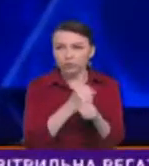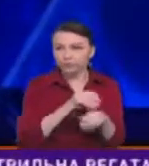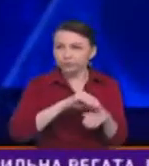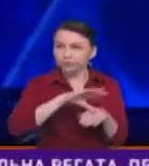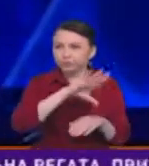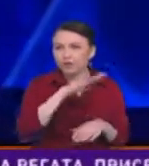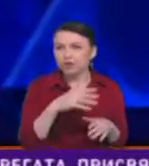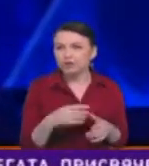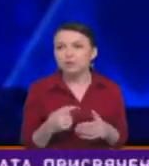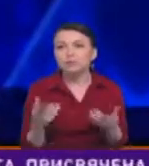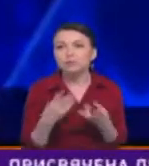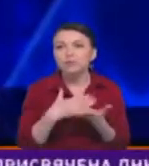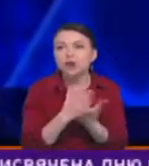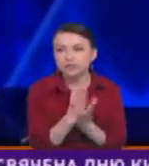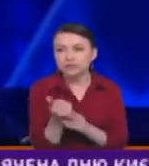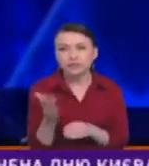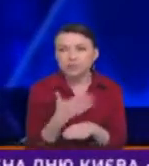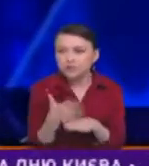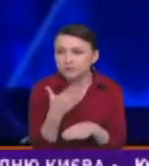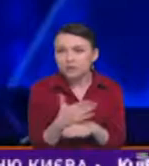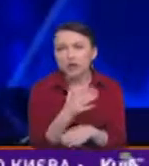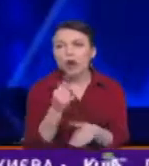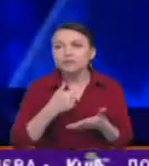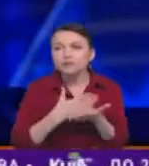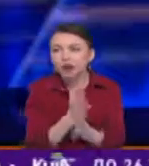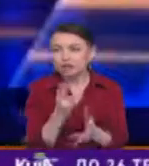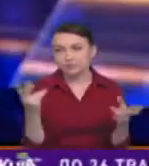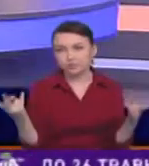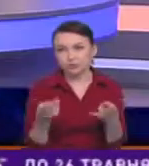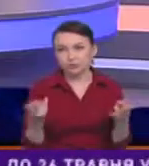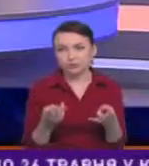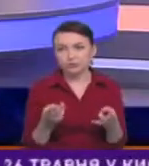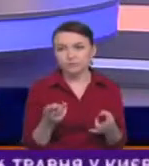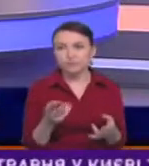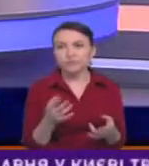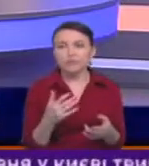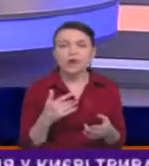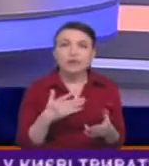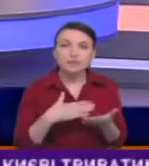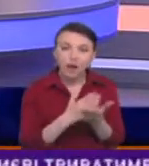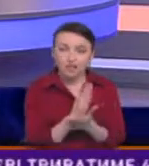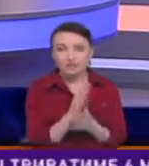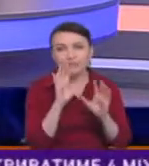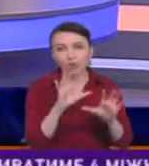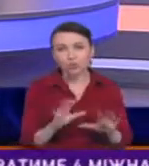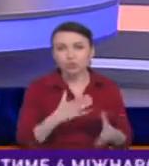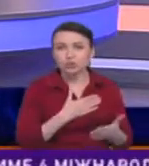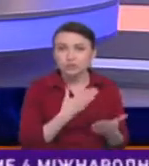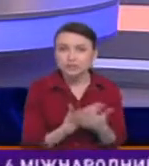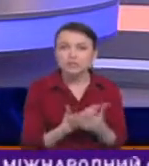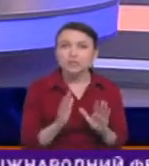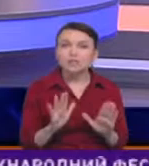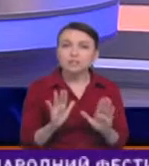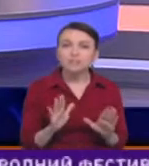що необхідна якість. Якість законодавчої ініціативи. Але якість законодавчої ініціативи може бути тільки при наявності